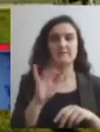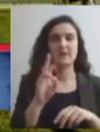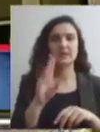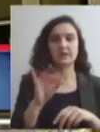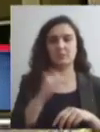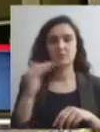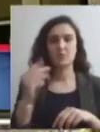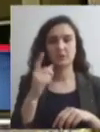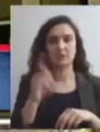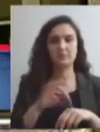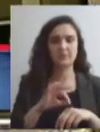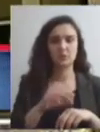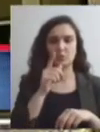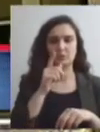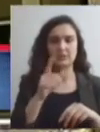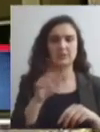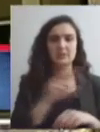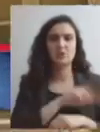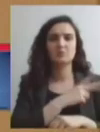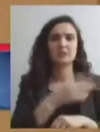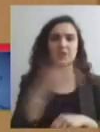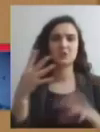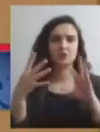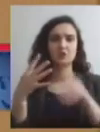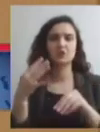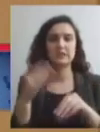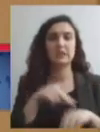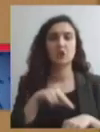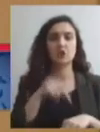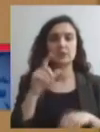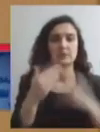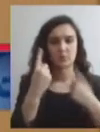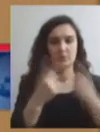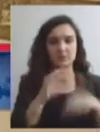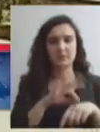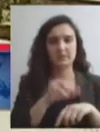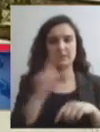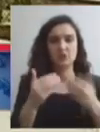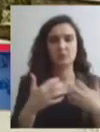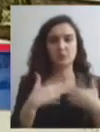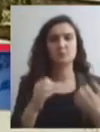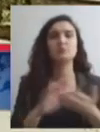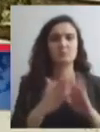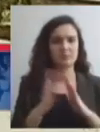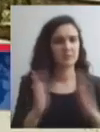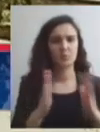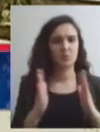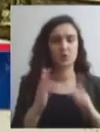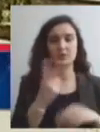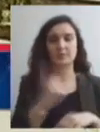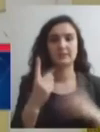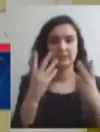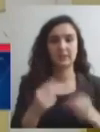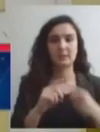ერთი პაციენტია ქუთაისის რეფერალურ ჰოსპიტალშიც. ჰოსპიტალის დირექტორის ინფორმაციით, პაციენტის ჯანმრთელობის მდგომარეობა სტაბილურია. 21 დღეა